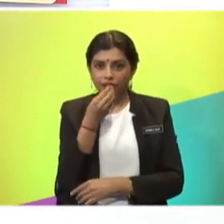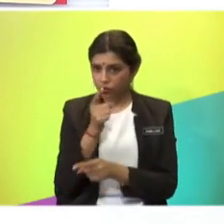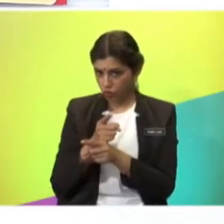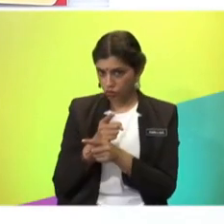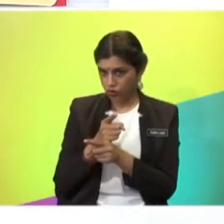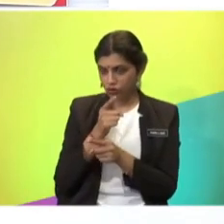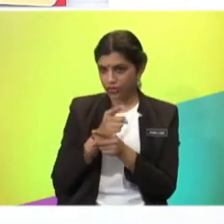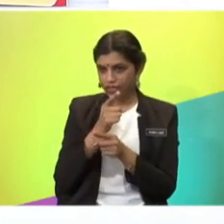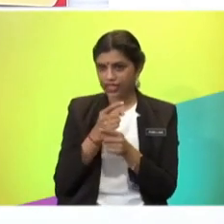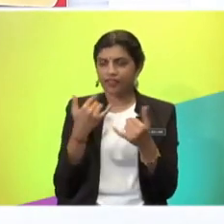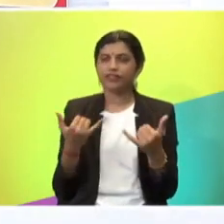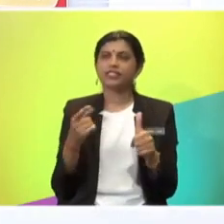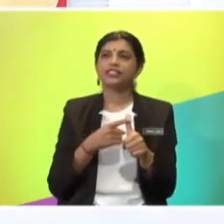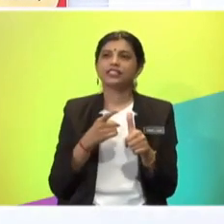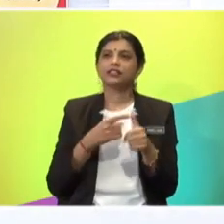jom kita buat.